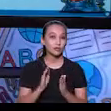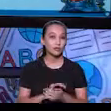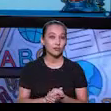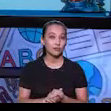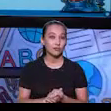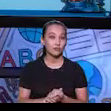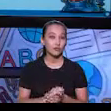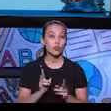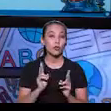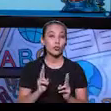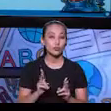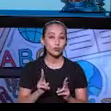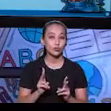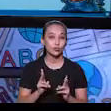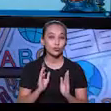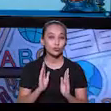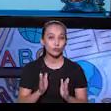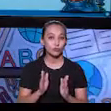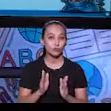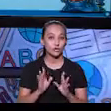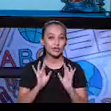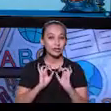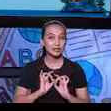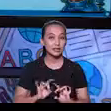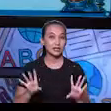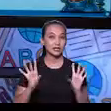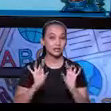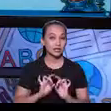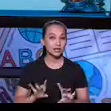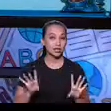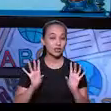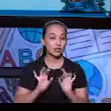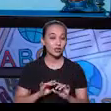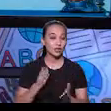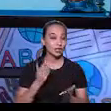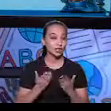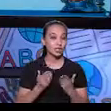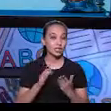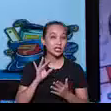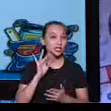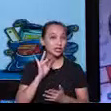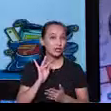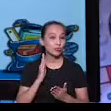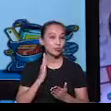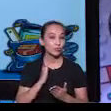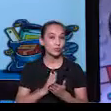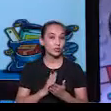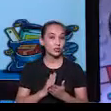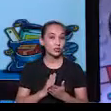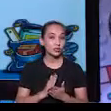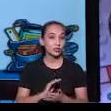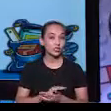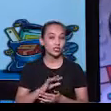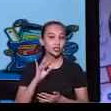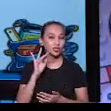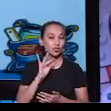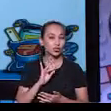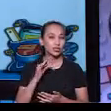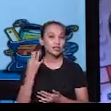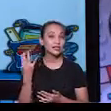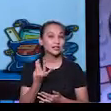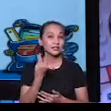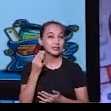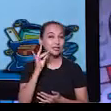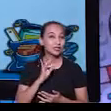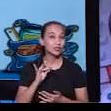бы здесь была бы учительница, я бы написала «рассказала интересную историю». Учитель рассказал